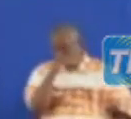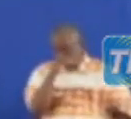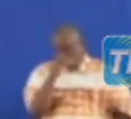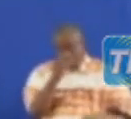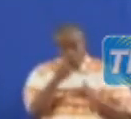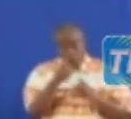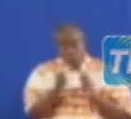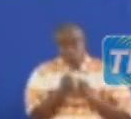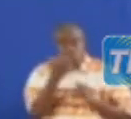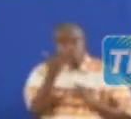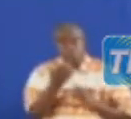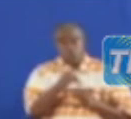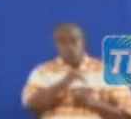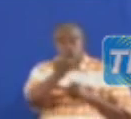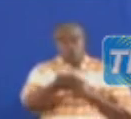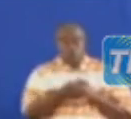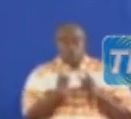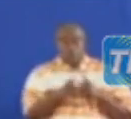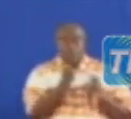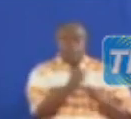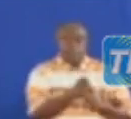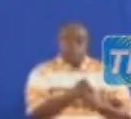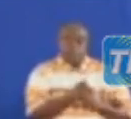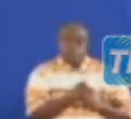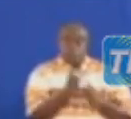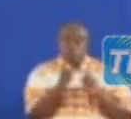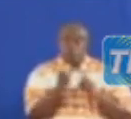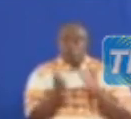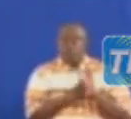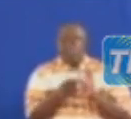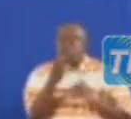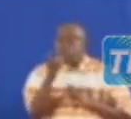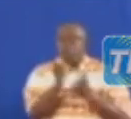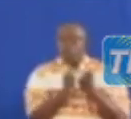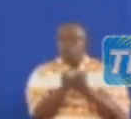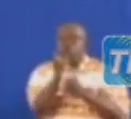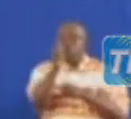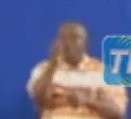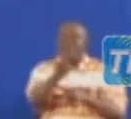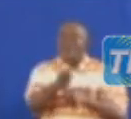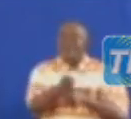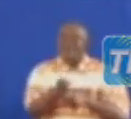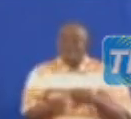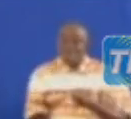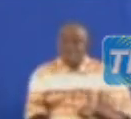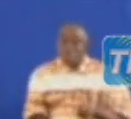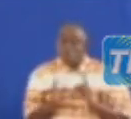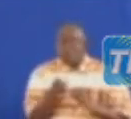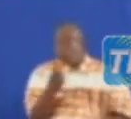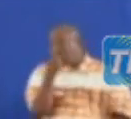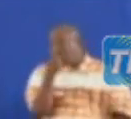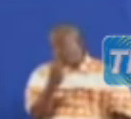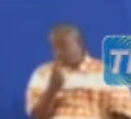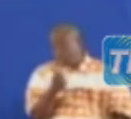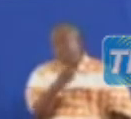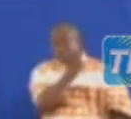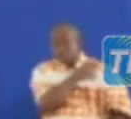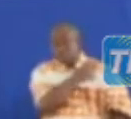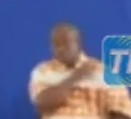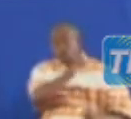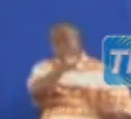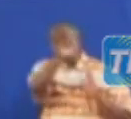walimu 15 wamerejeshwa kazini, walimu 74 walifukuzwa kazi, mwalimu mmoja alishushwa